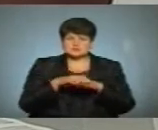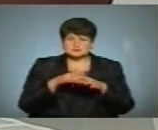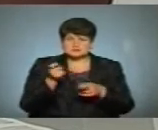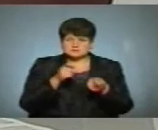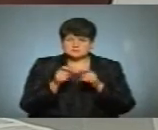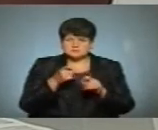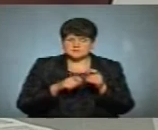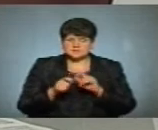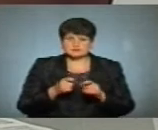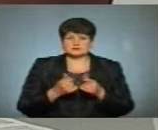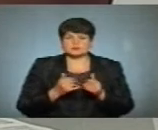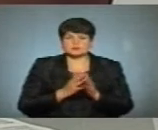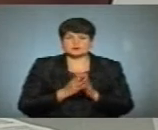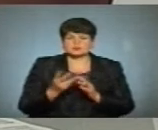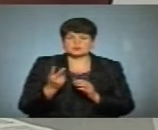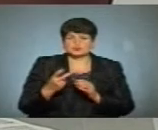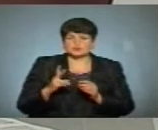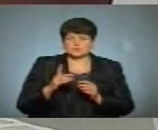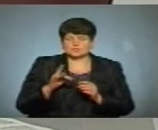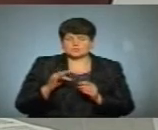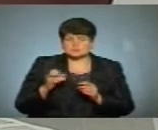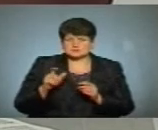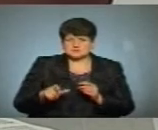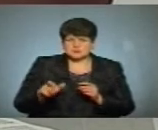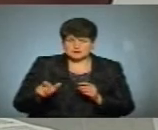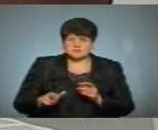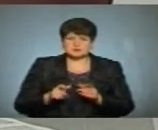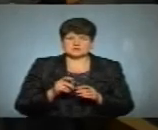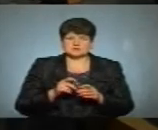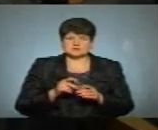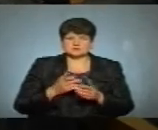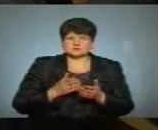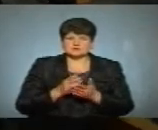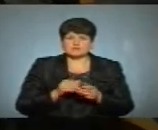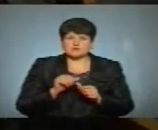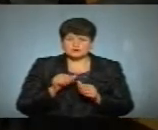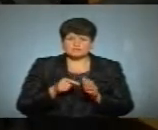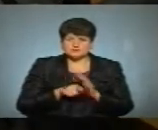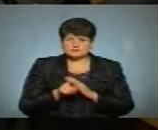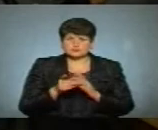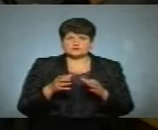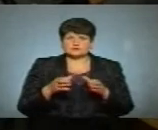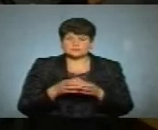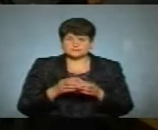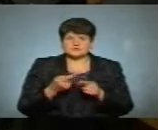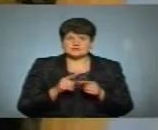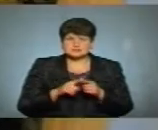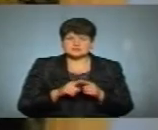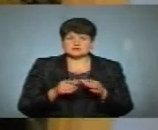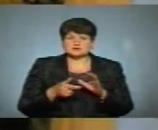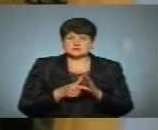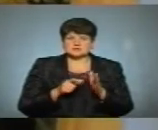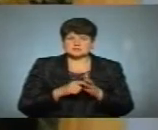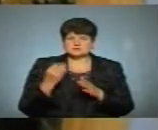другокурсника цієї кафедри, який служить в окремому розвідувальному батальйоні. Це серверна кімната історичного факультету, яка